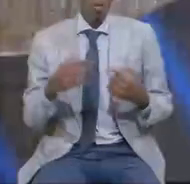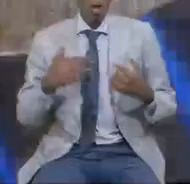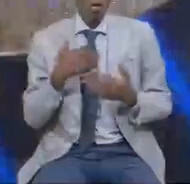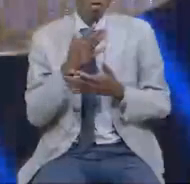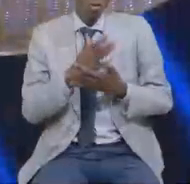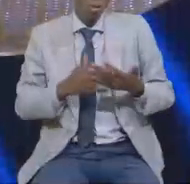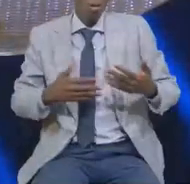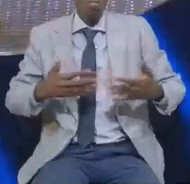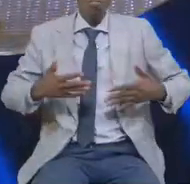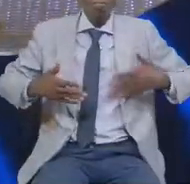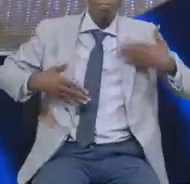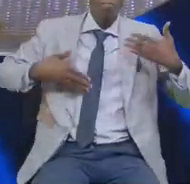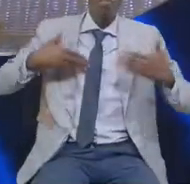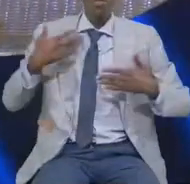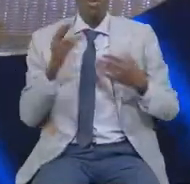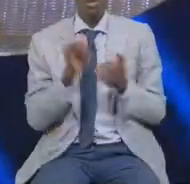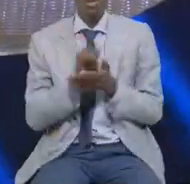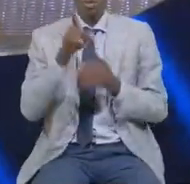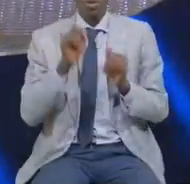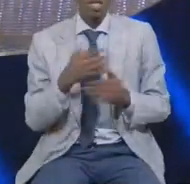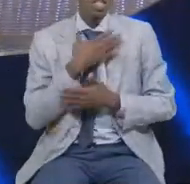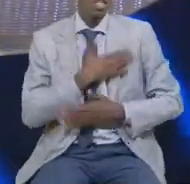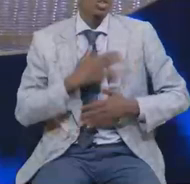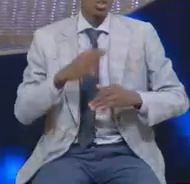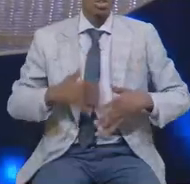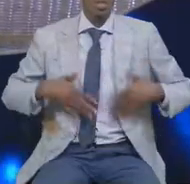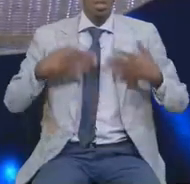un moment de plaisir pour jouir de votre vie?